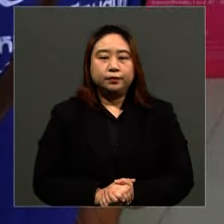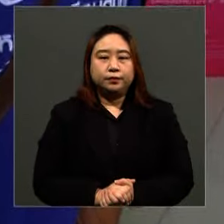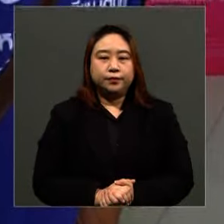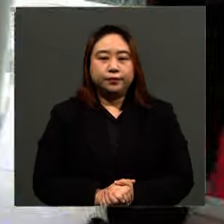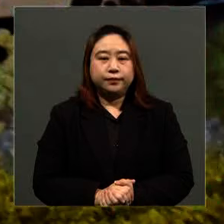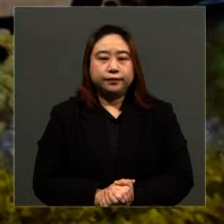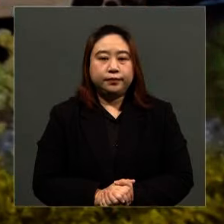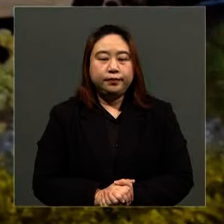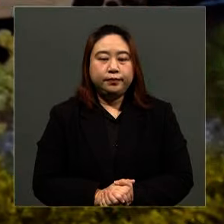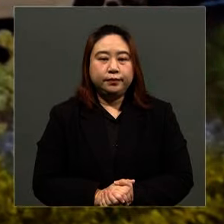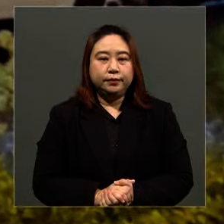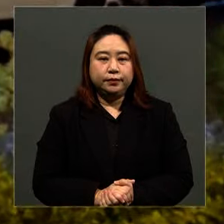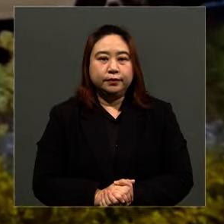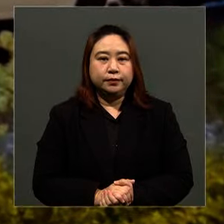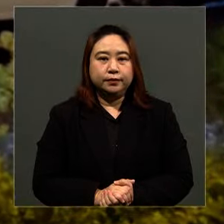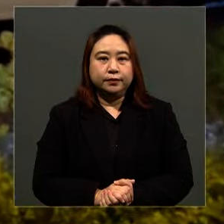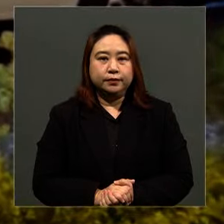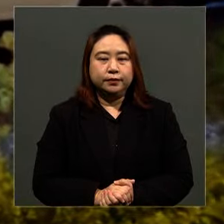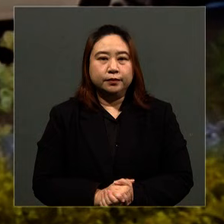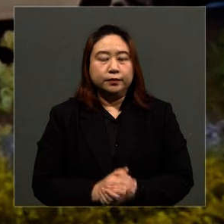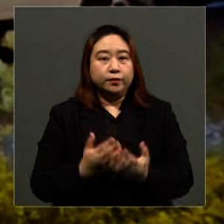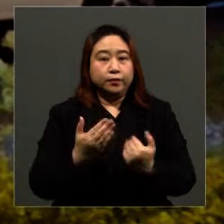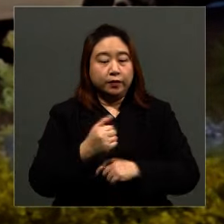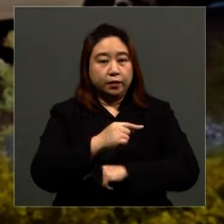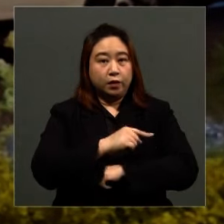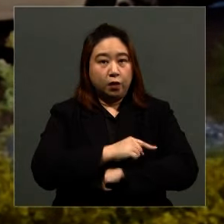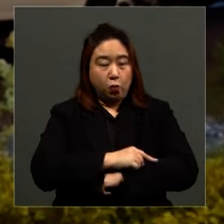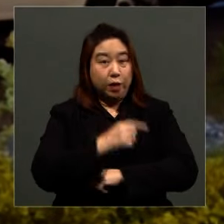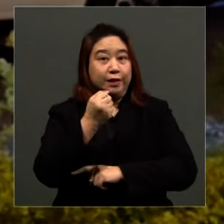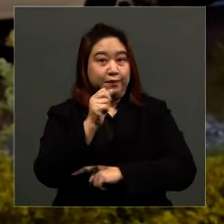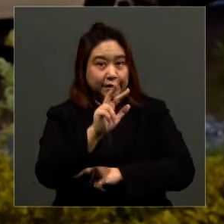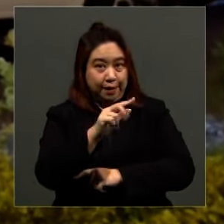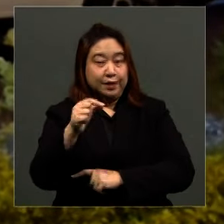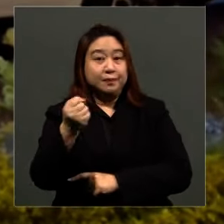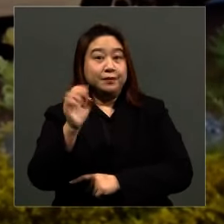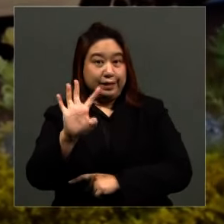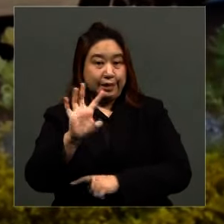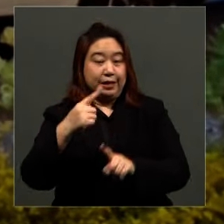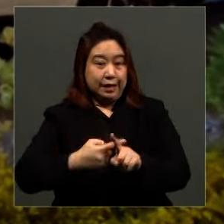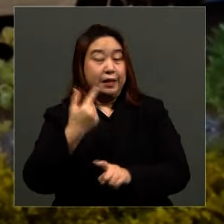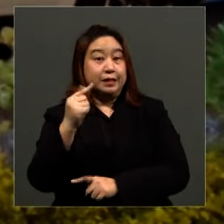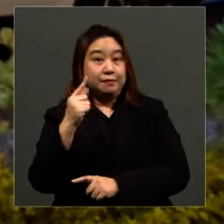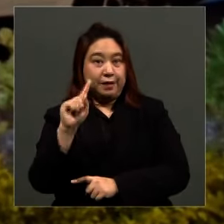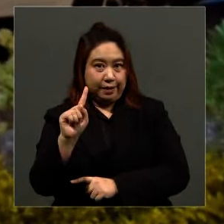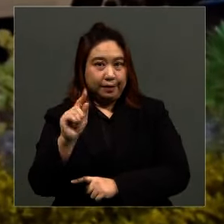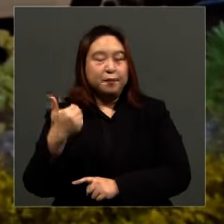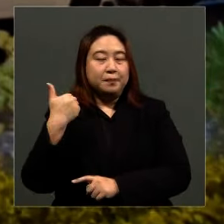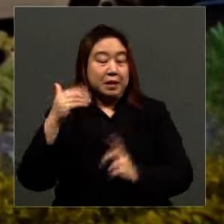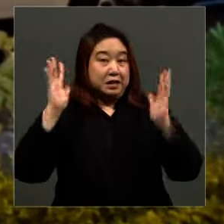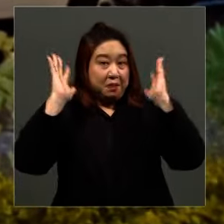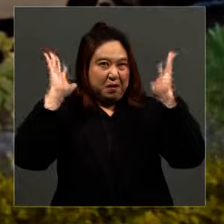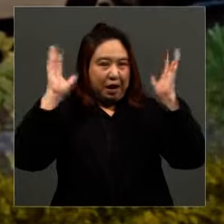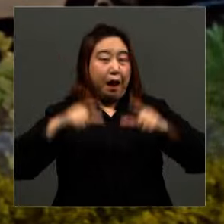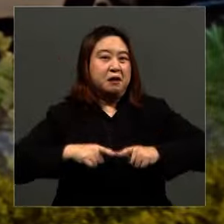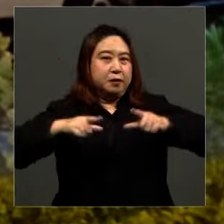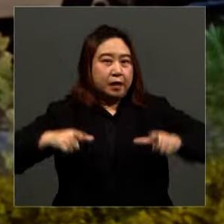ค่ะพวกเราเองก็ไม่ได้ 13-14ธันวาคมนี้นะคะก็จะมีการสัมมนาใหญ่ของพรรค